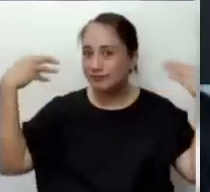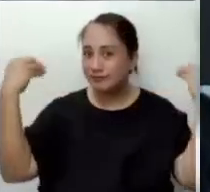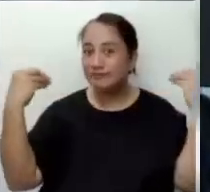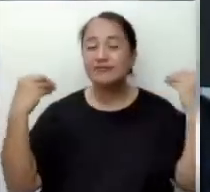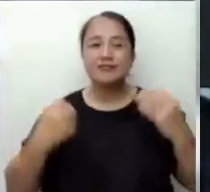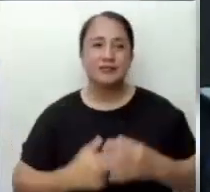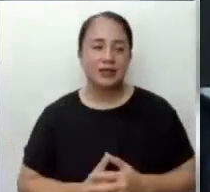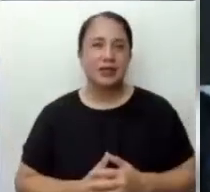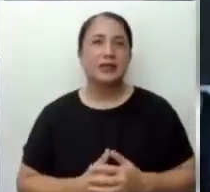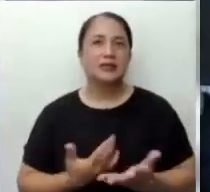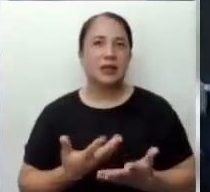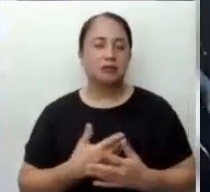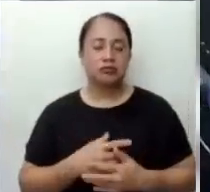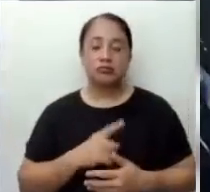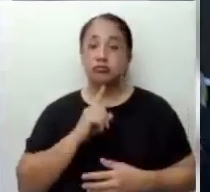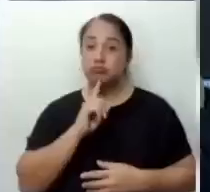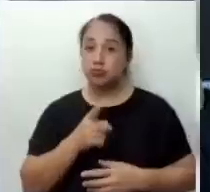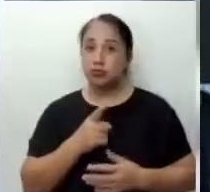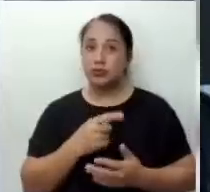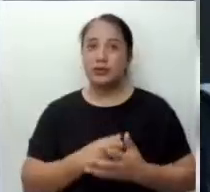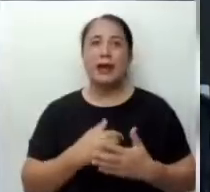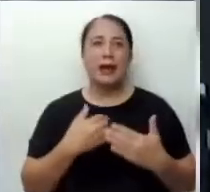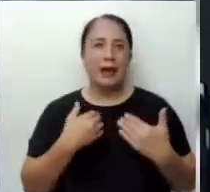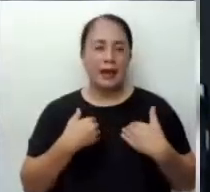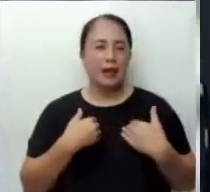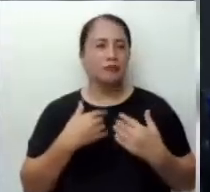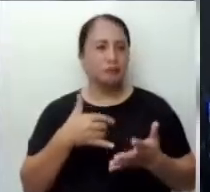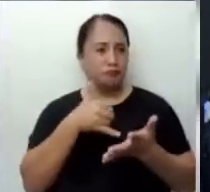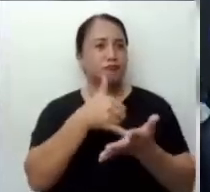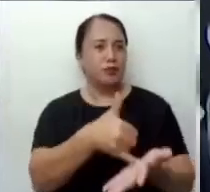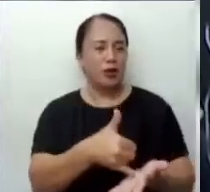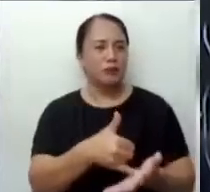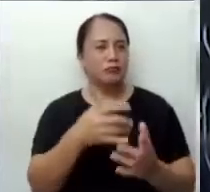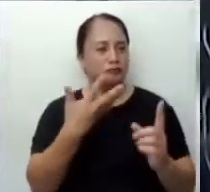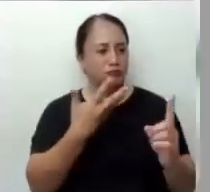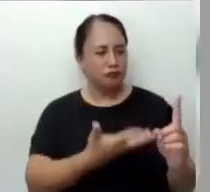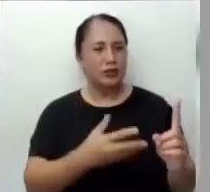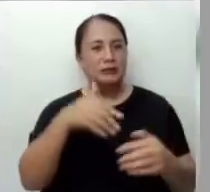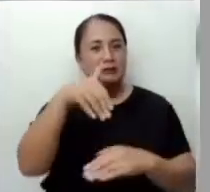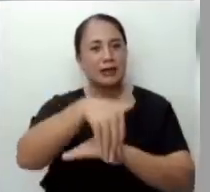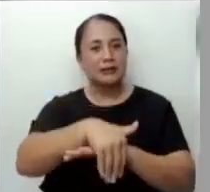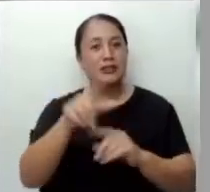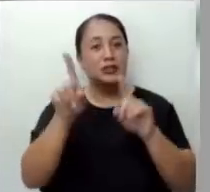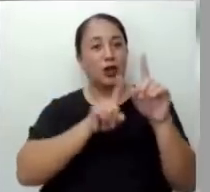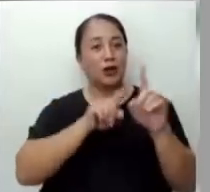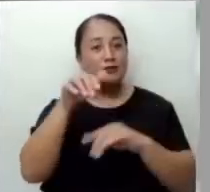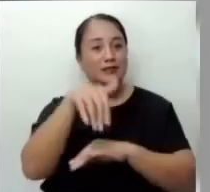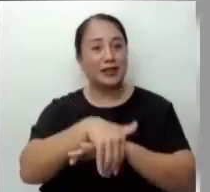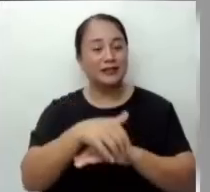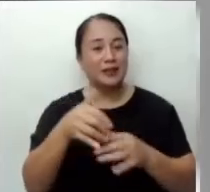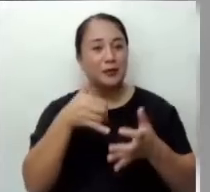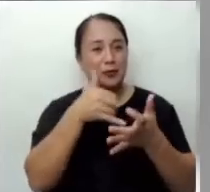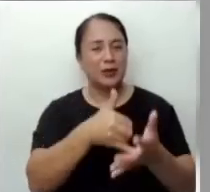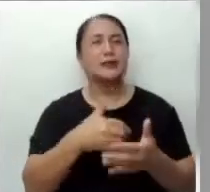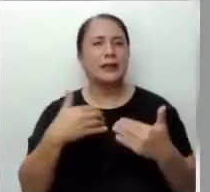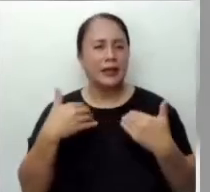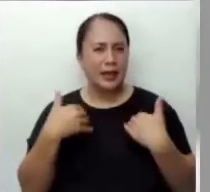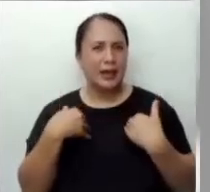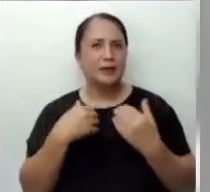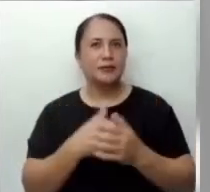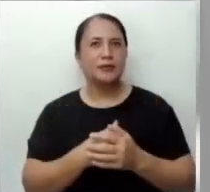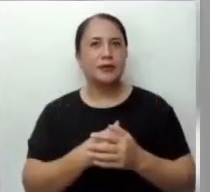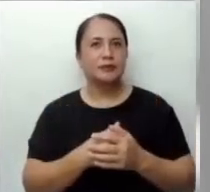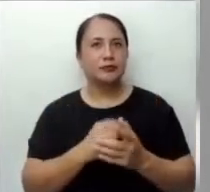no doubt na nakuha niya ang Glamorous Star of the Night Award. Pasabog din ang kanyang change outfit to